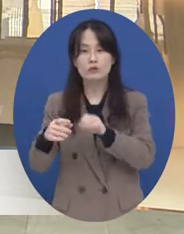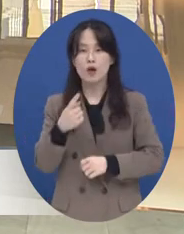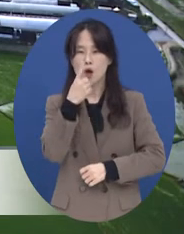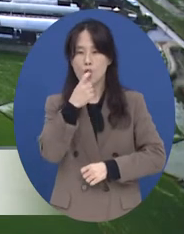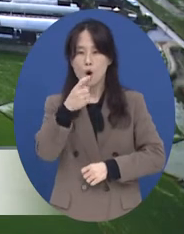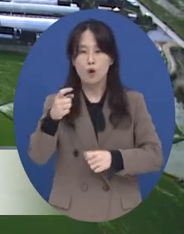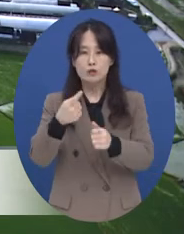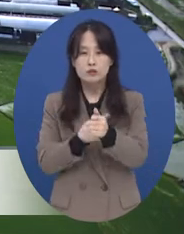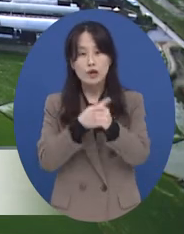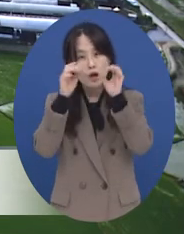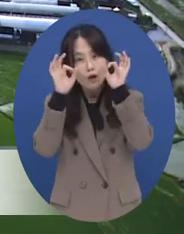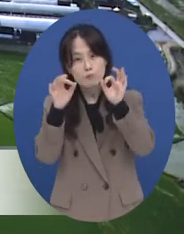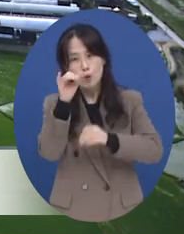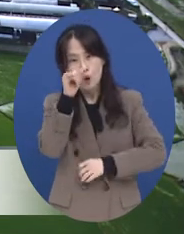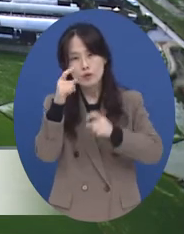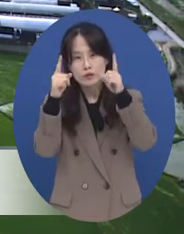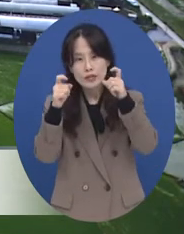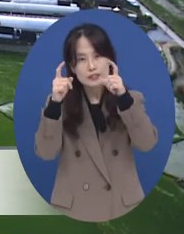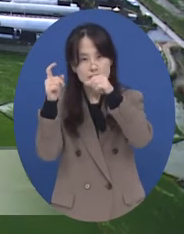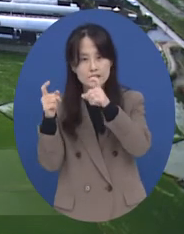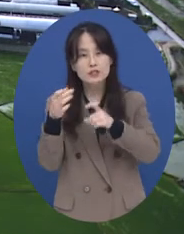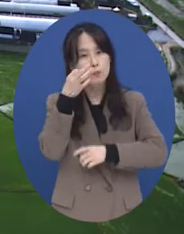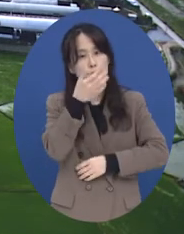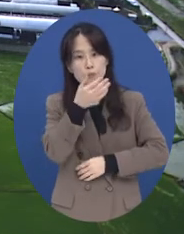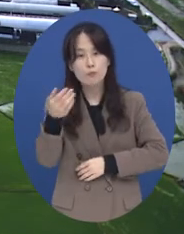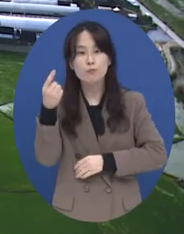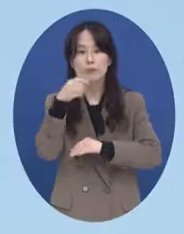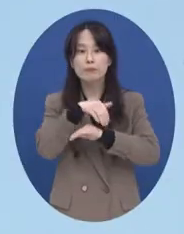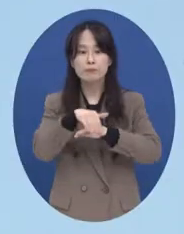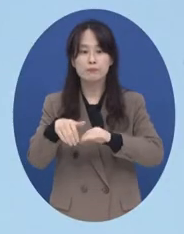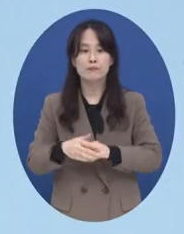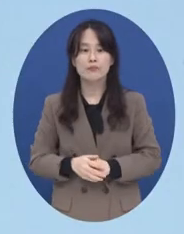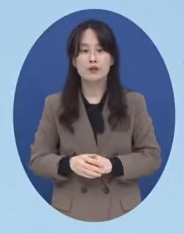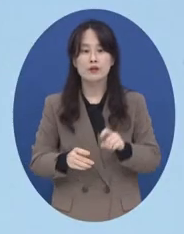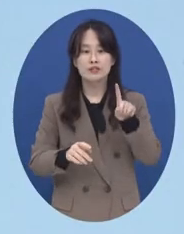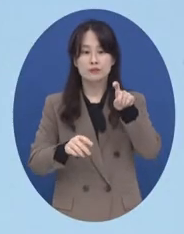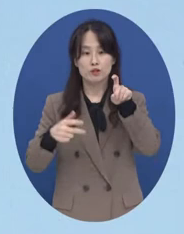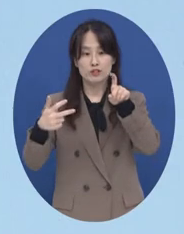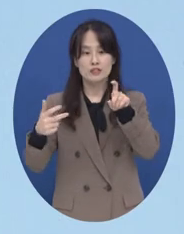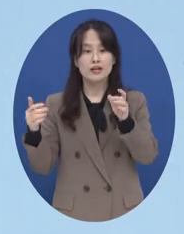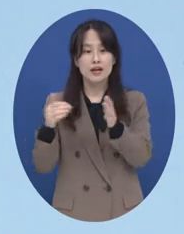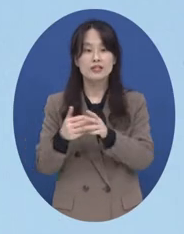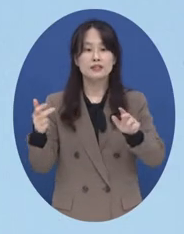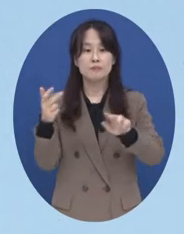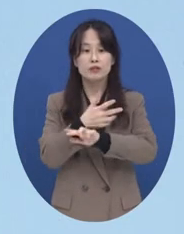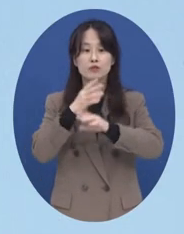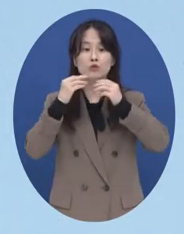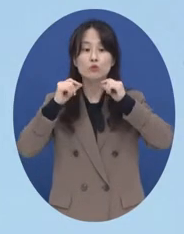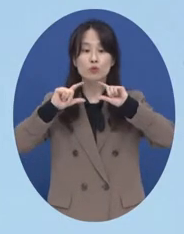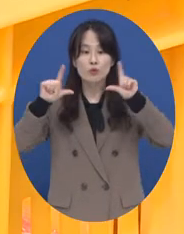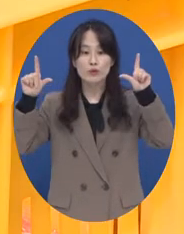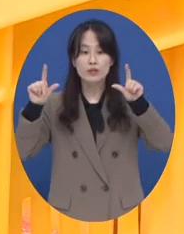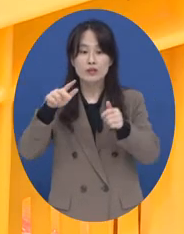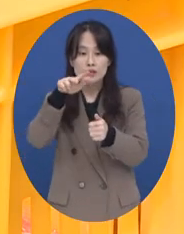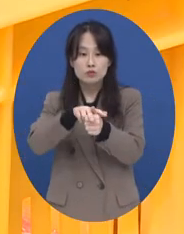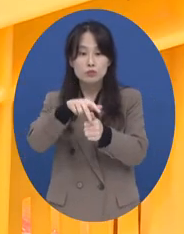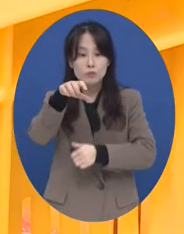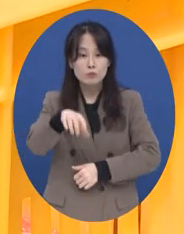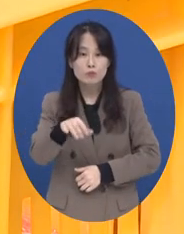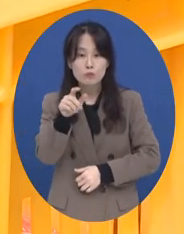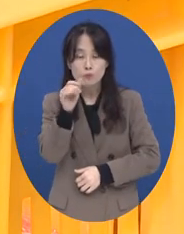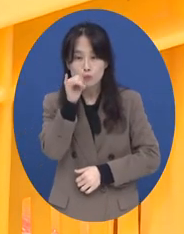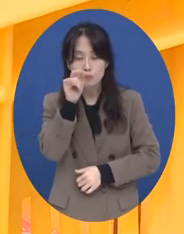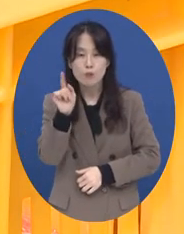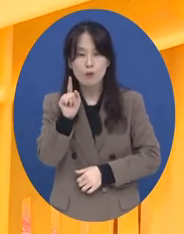자연경관을 볼 수 있는 사진 전시회도 열립니다 11월 7일까지 매주 토요일마다 마련된 마켓에서는